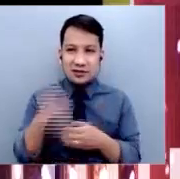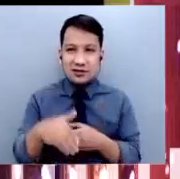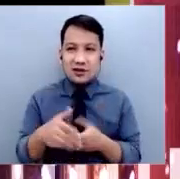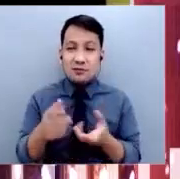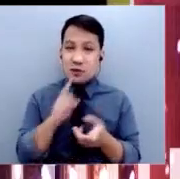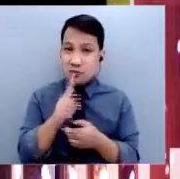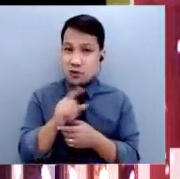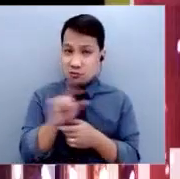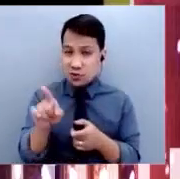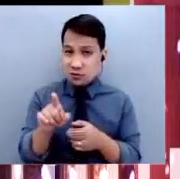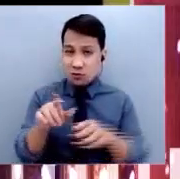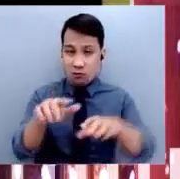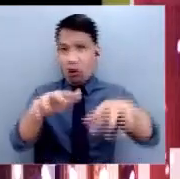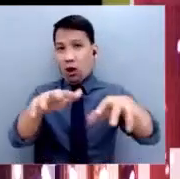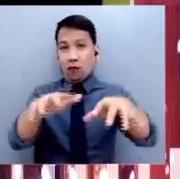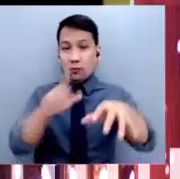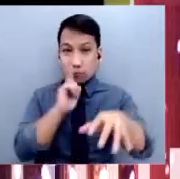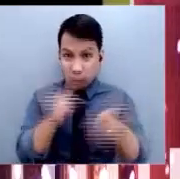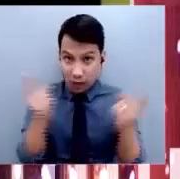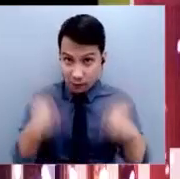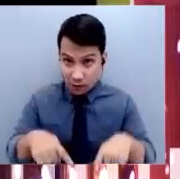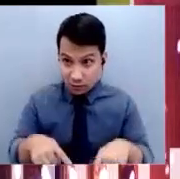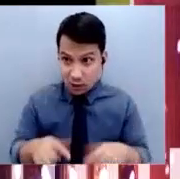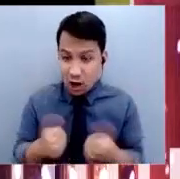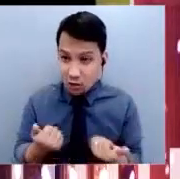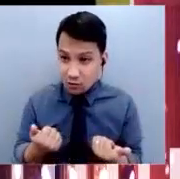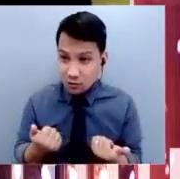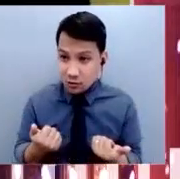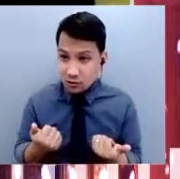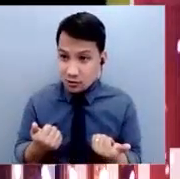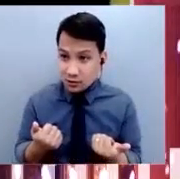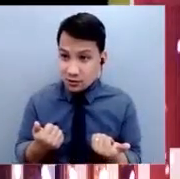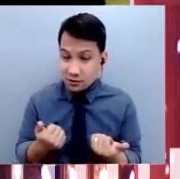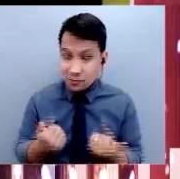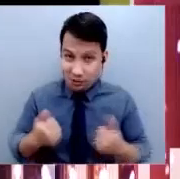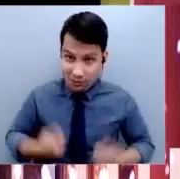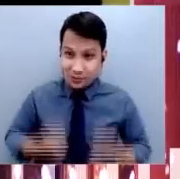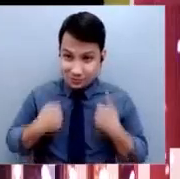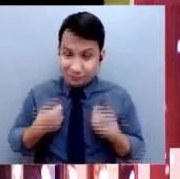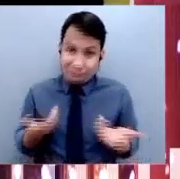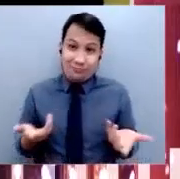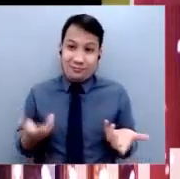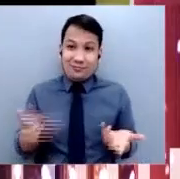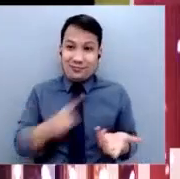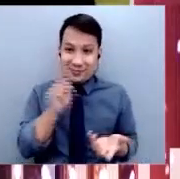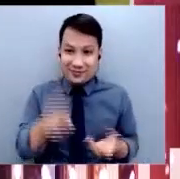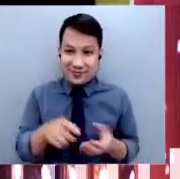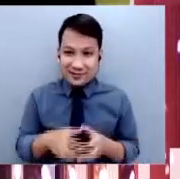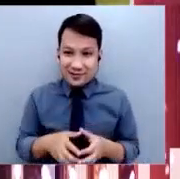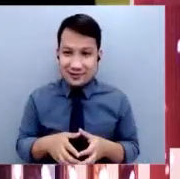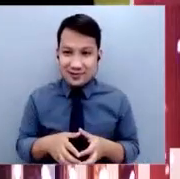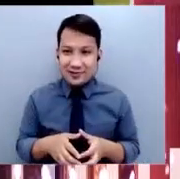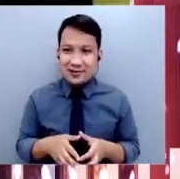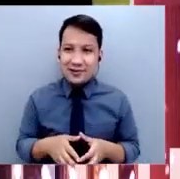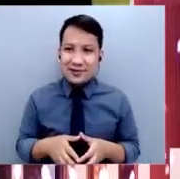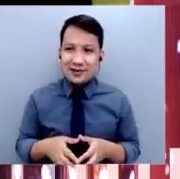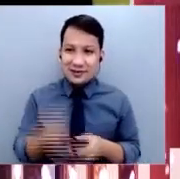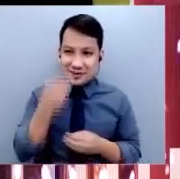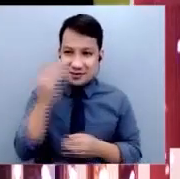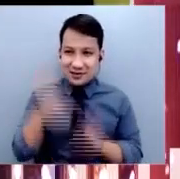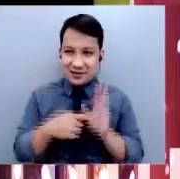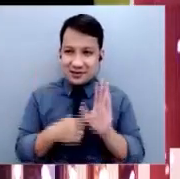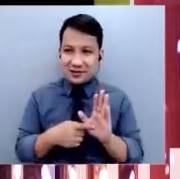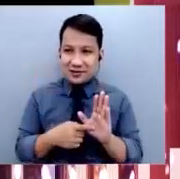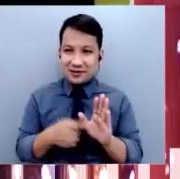Kung totoo magka-zombie apocalypse ngayon, para naging good night yun. Makakasurvive ka kaya? Ang TikToker na si Marga mukhang